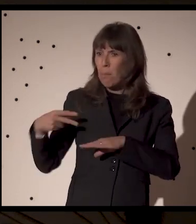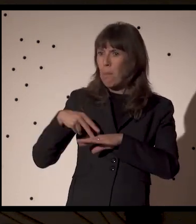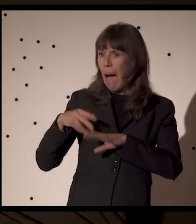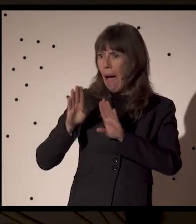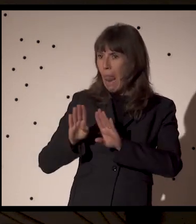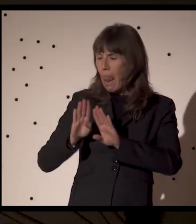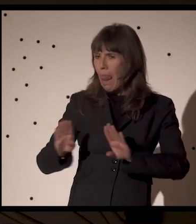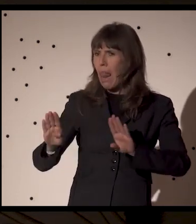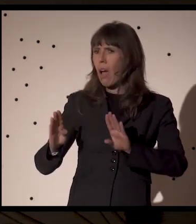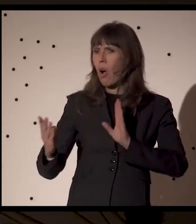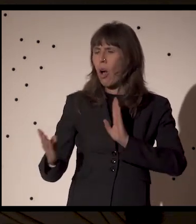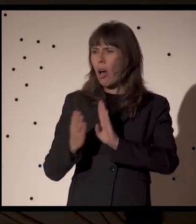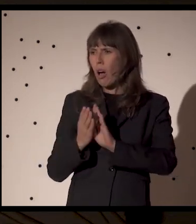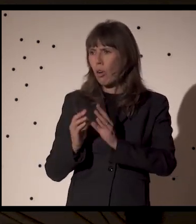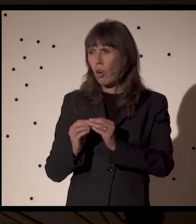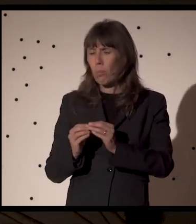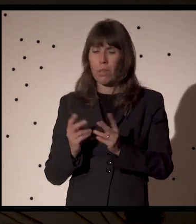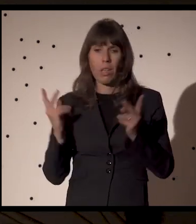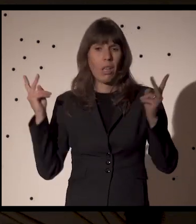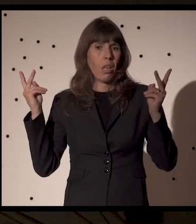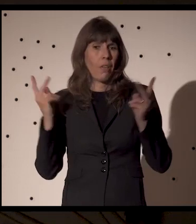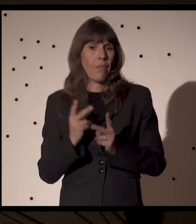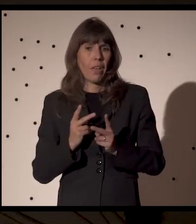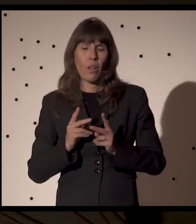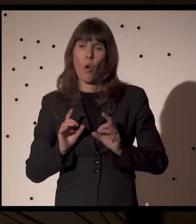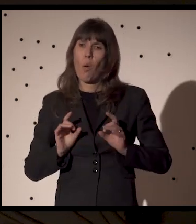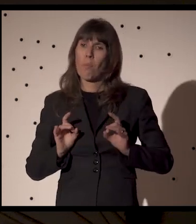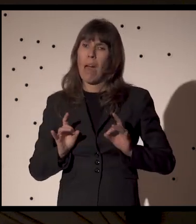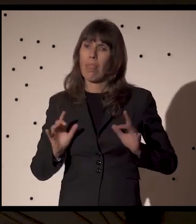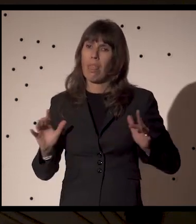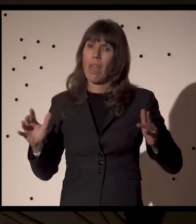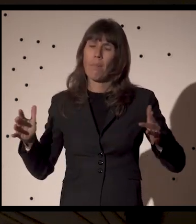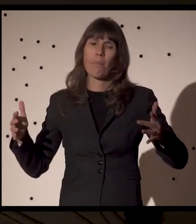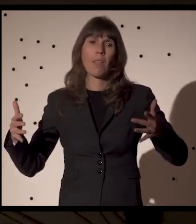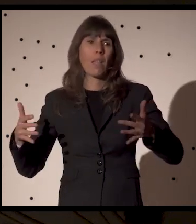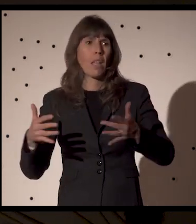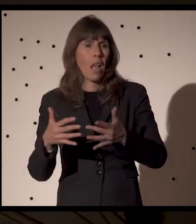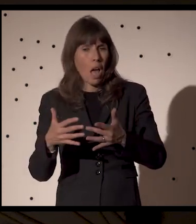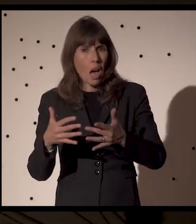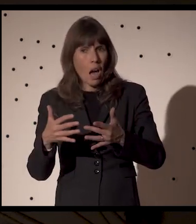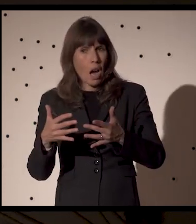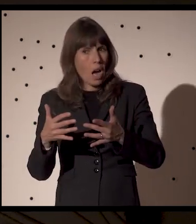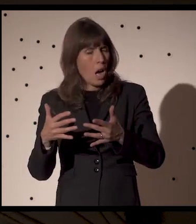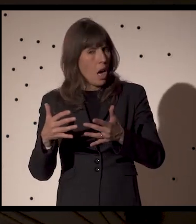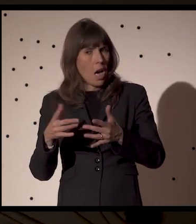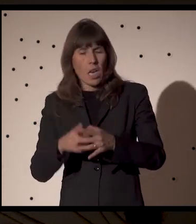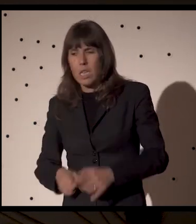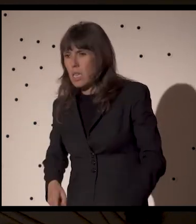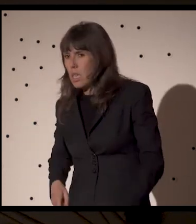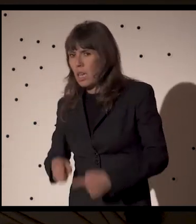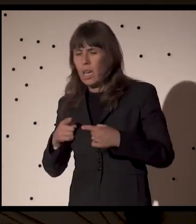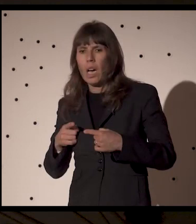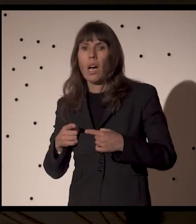Dal dalla pandemia che appunto abbiamo fortunatamente felicemente superato